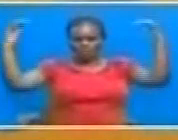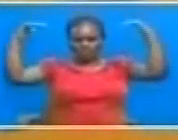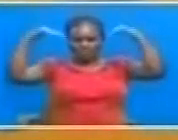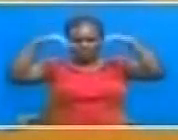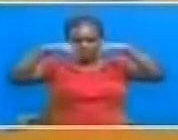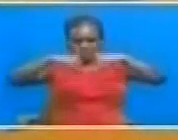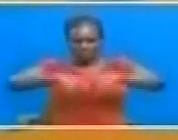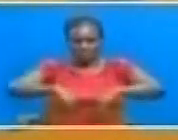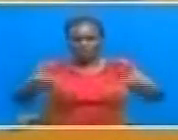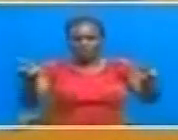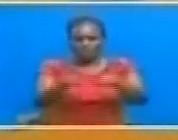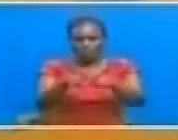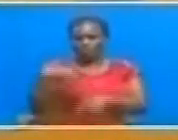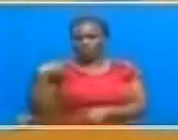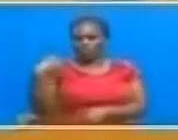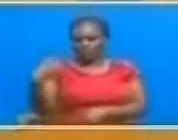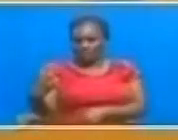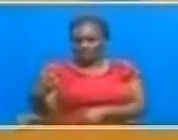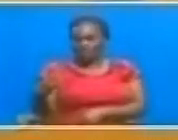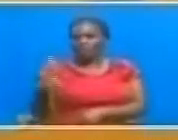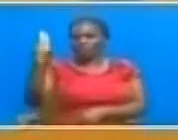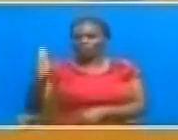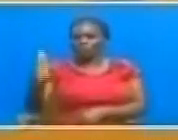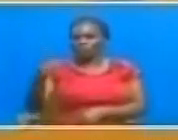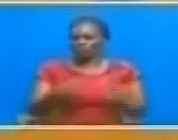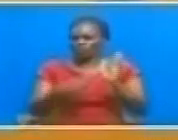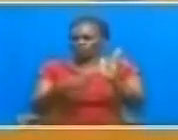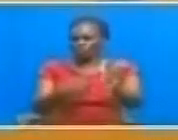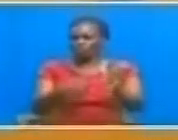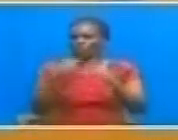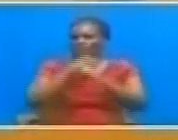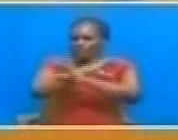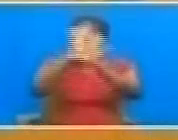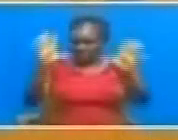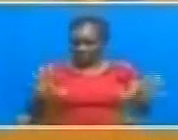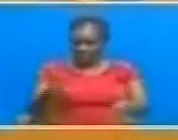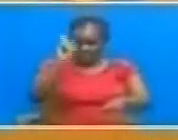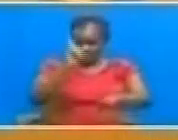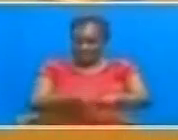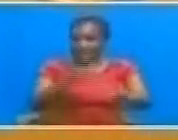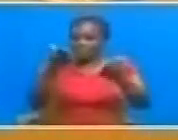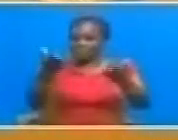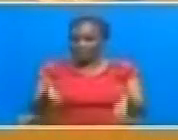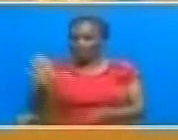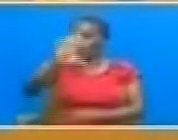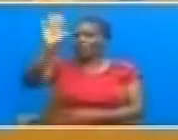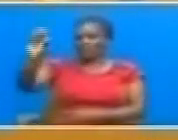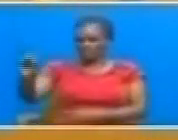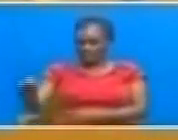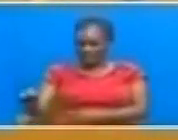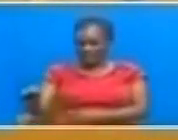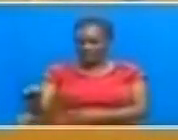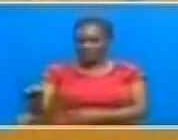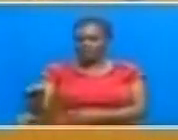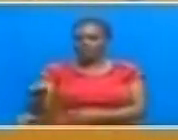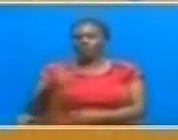ya Jumuiya ya Madola, Rais Uhuru Kenyatta ameibua hisia kwa kusema waziwazi kwamba wakati umefika kwa bara la Afrika kuanza